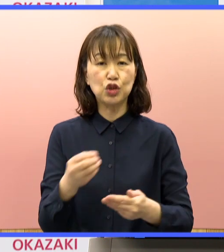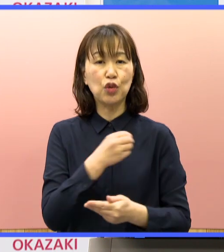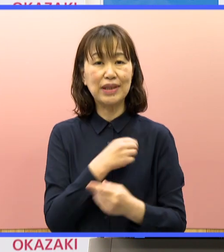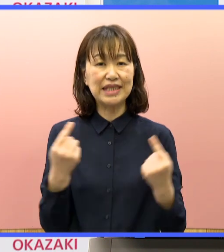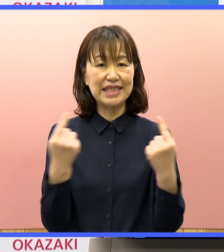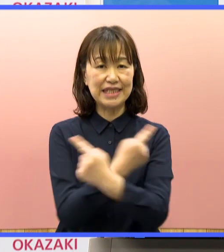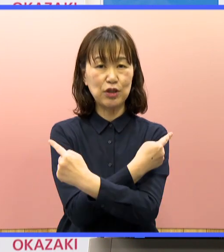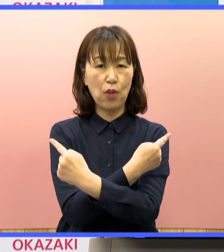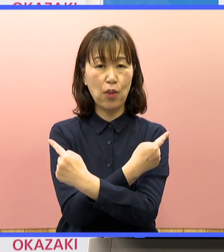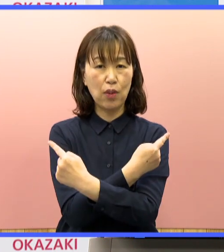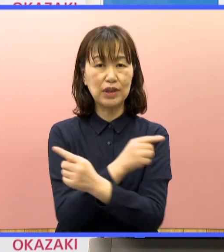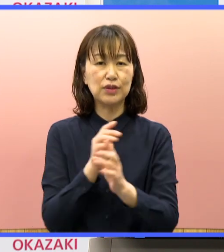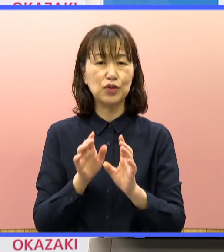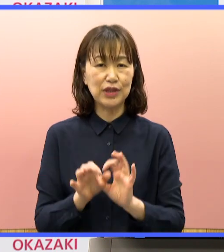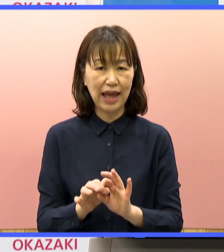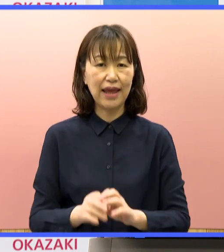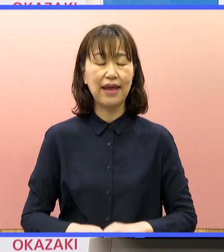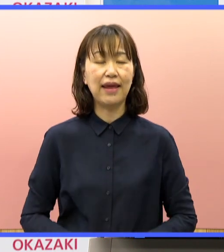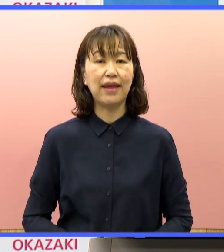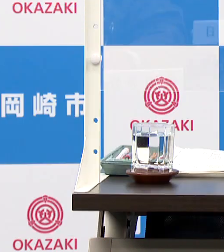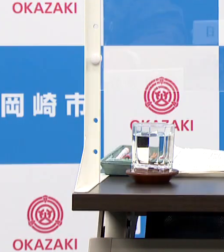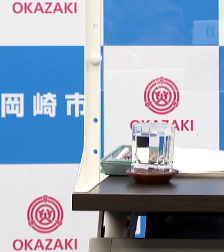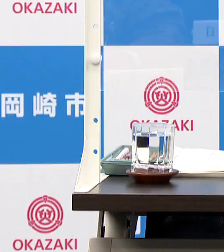人事異動についてご説明いたします。